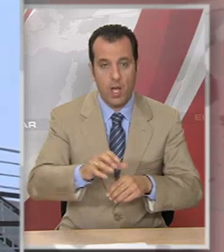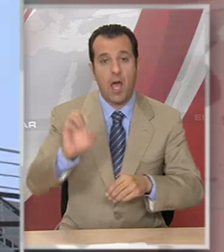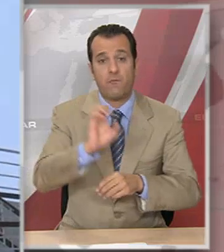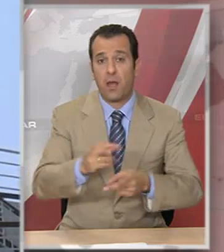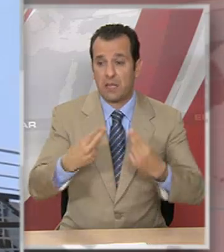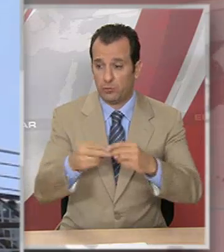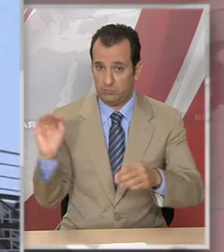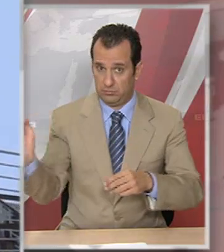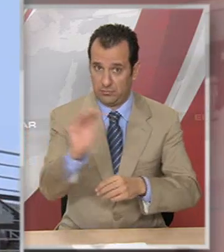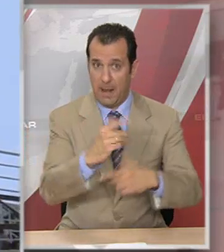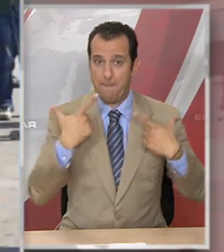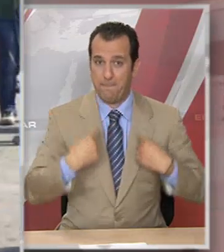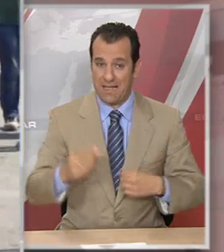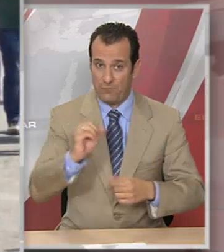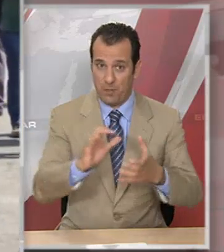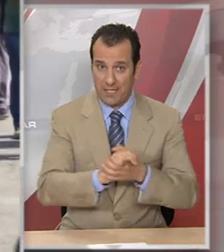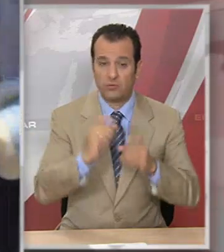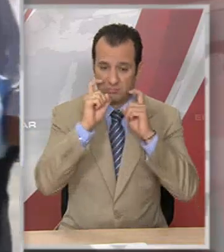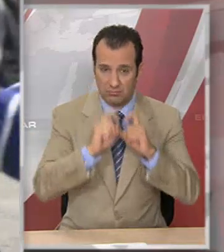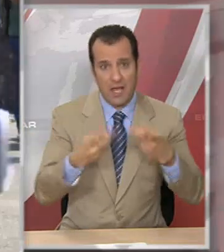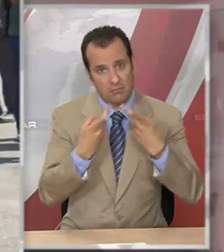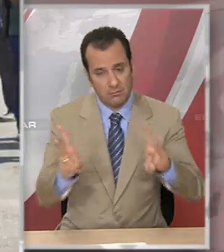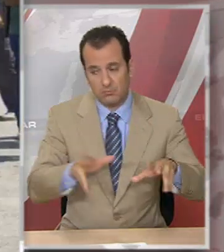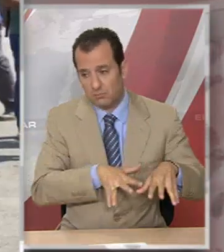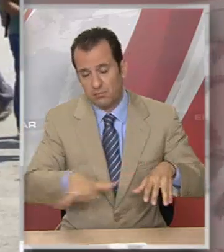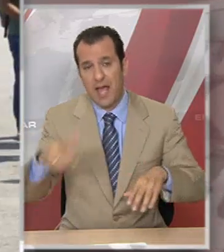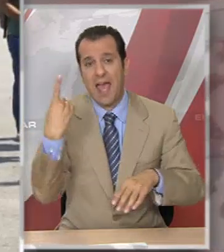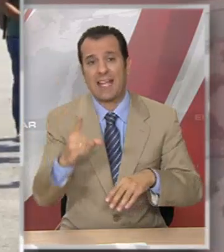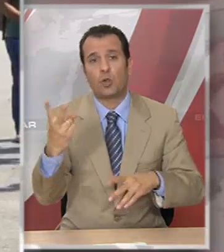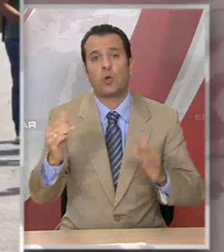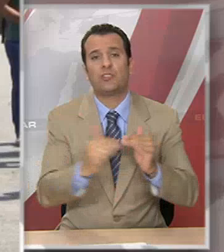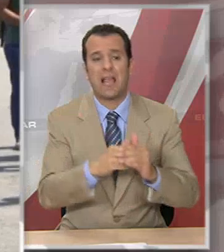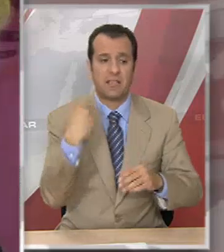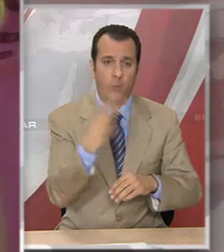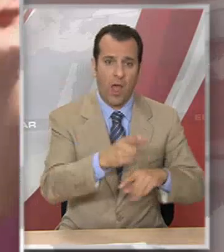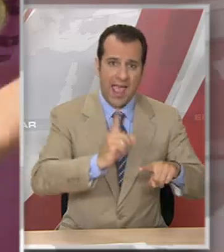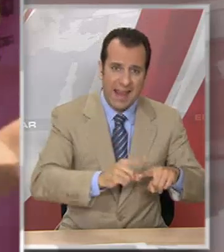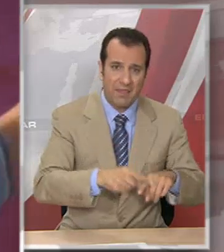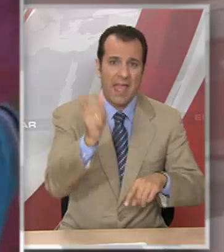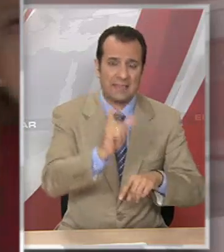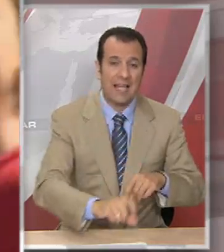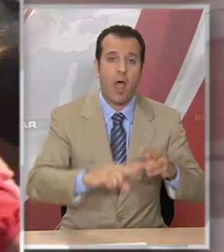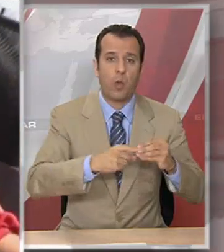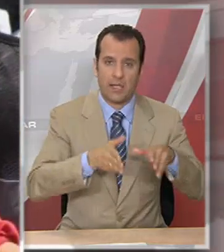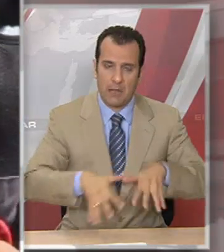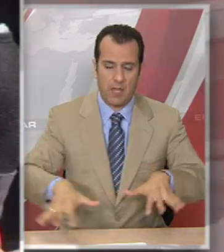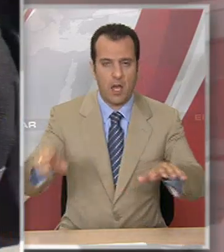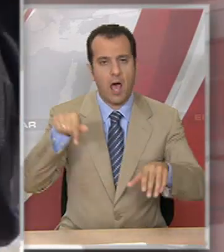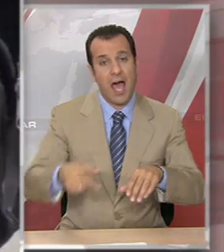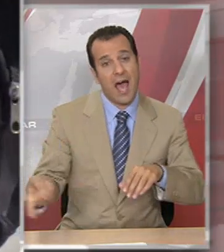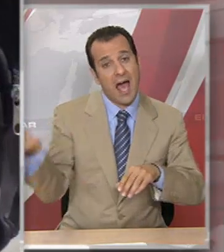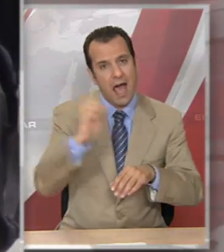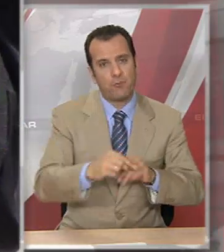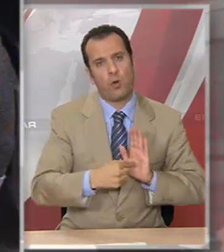της Ένωσης να δεχθούν 120.000 πρόσφυγες που βρίσκονται σήμερα στην Ελλάδα, την Ιταλία και την Ουγγαρία. Η πρόταση θα παρουσιαστεί αύριο από τον πρόεδρο